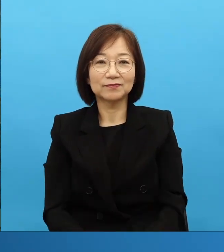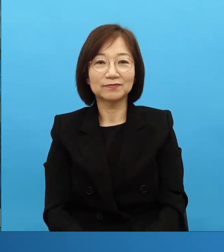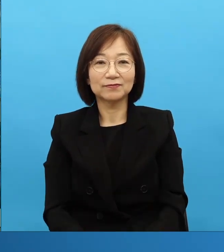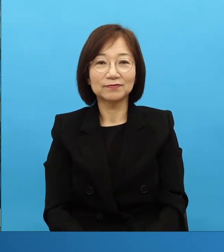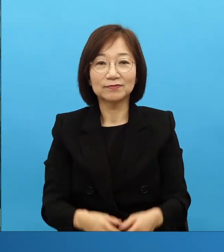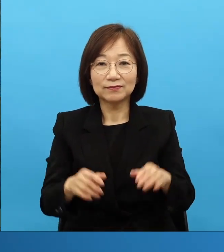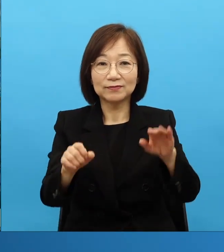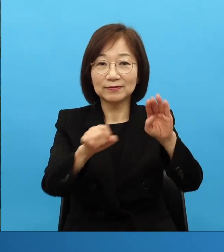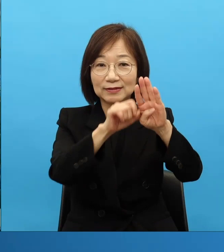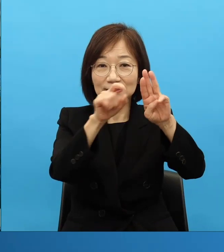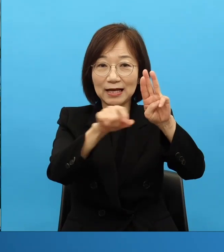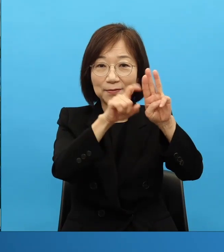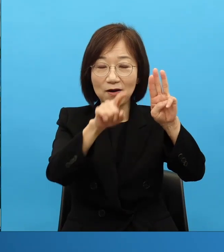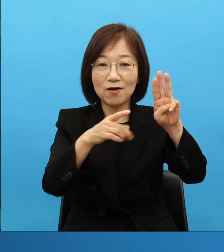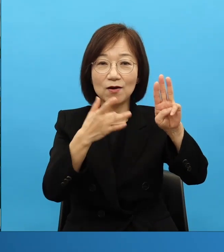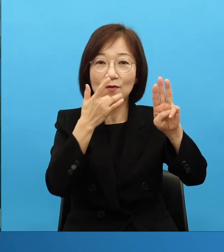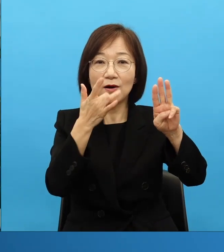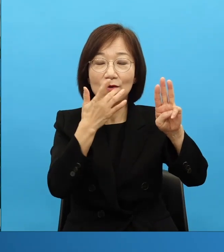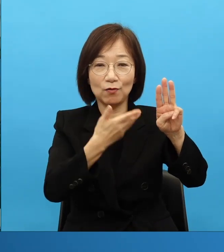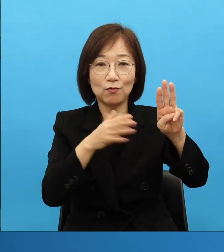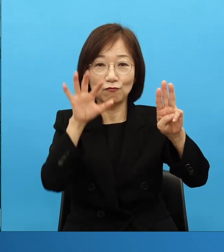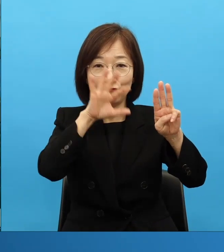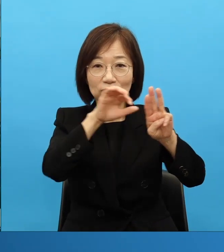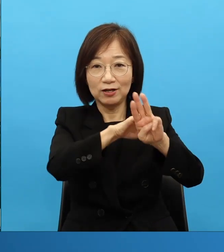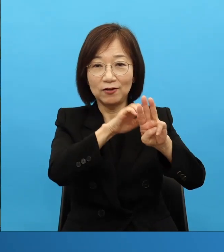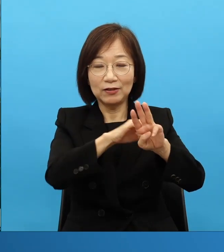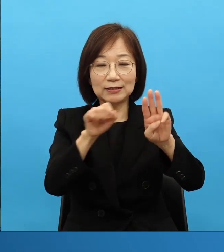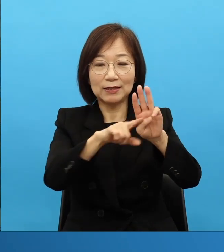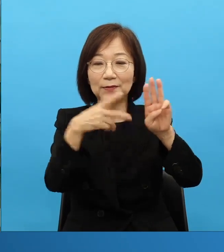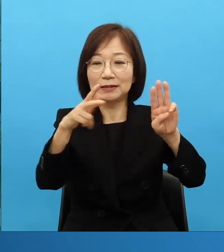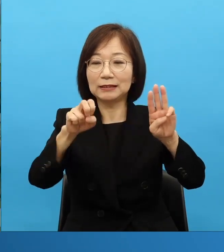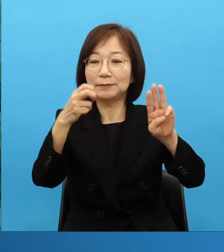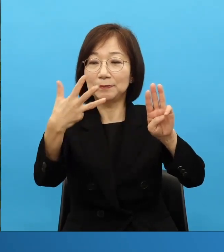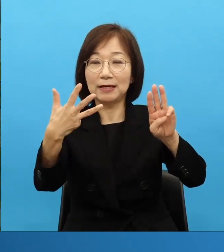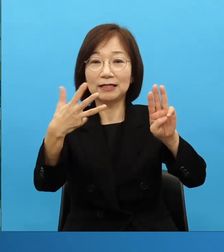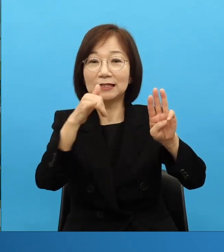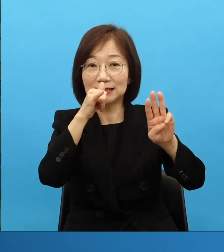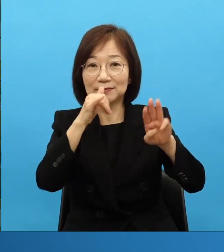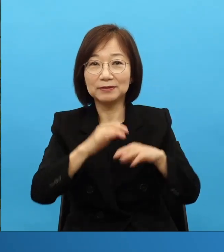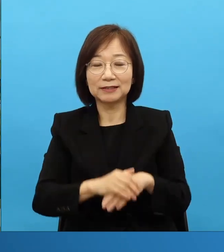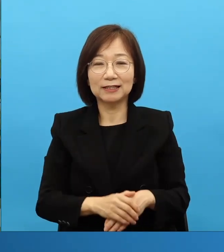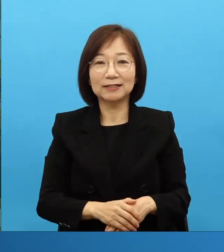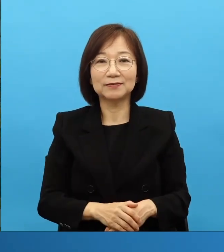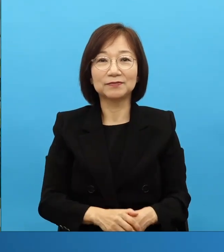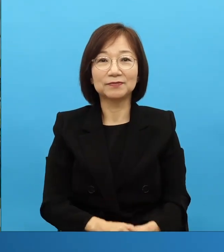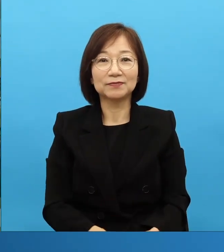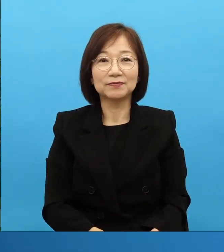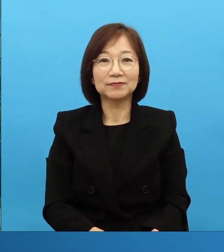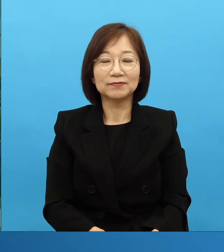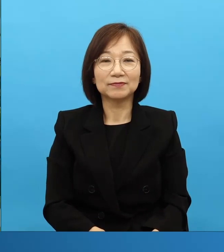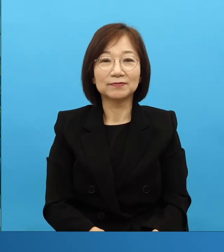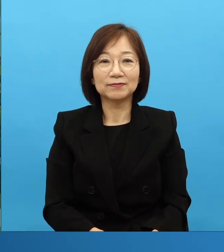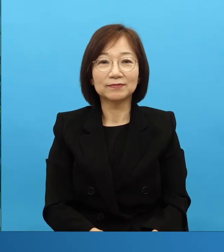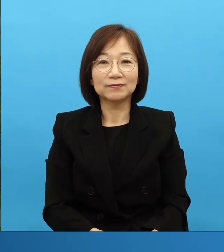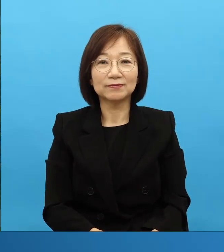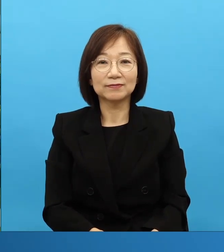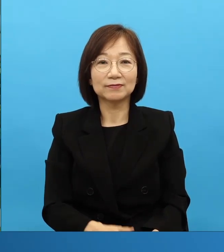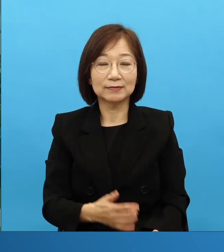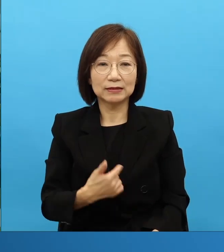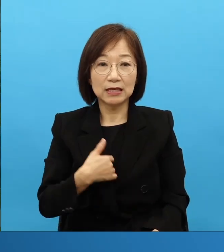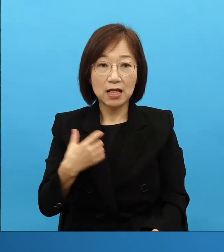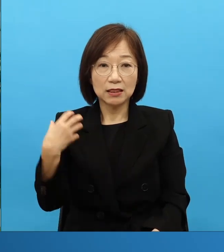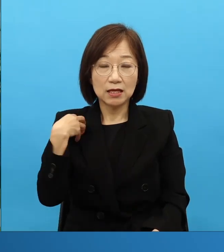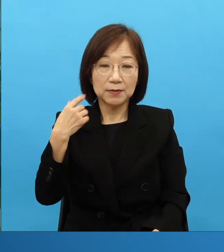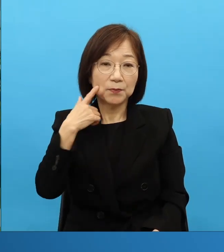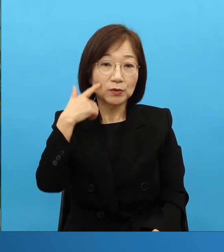3월 237 화요제자 훈련은 오는 28일 열립니다. 이번 화요제자 훈련은 훈련을 등록한 담임